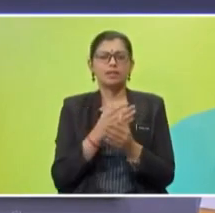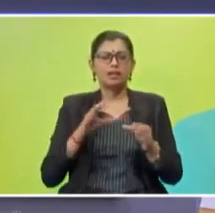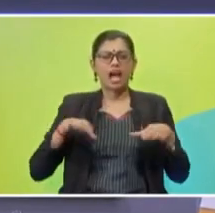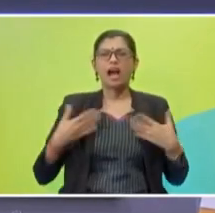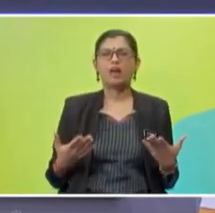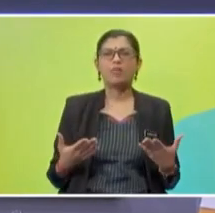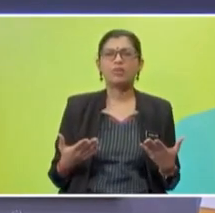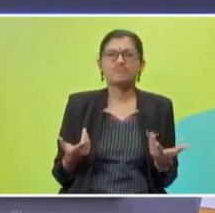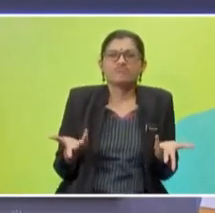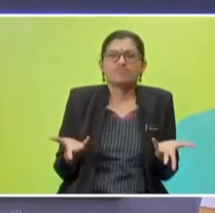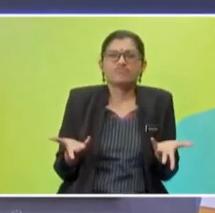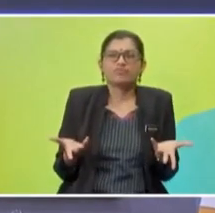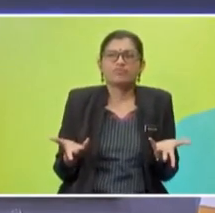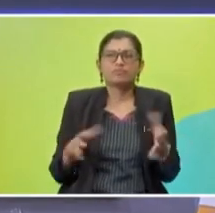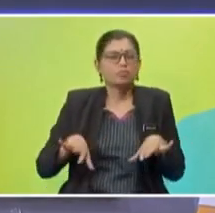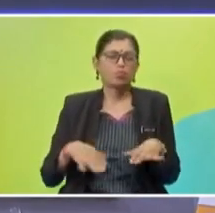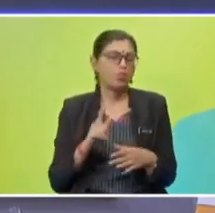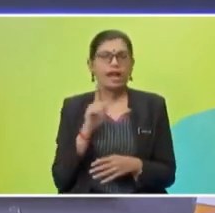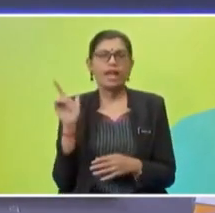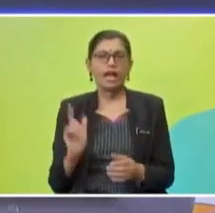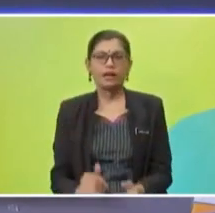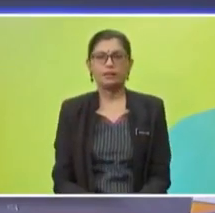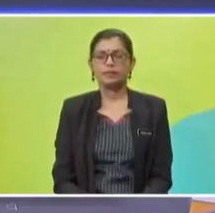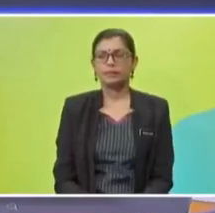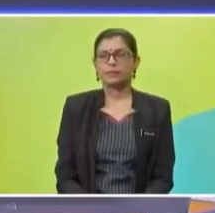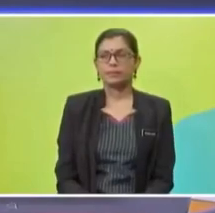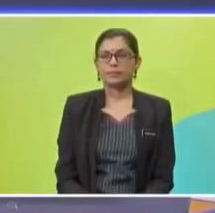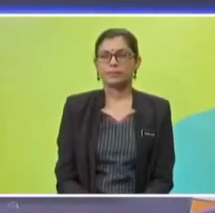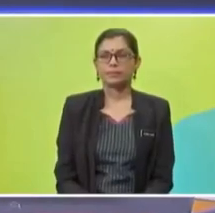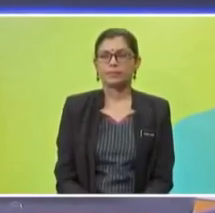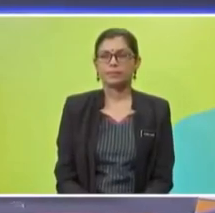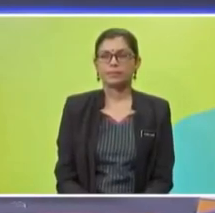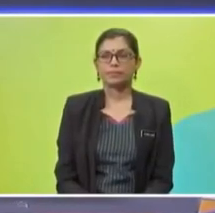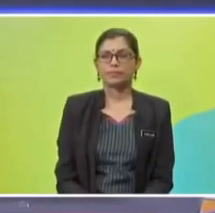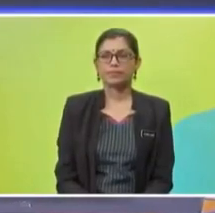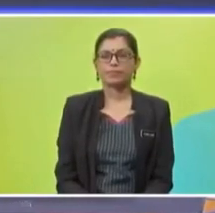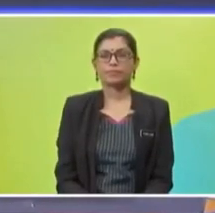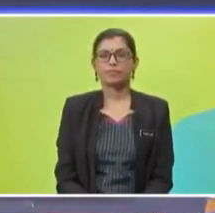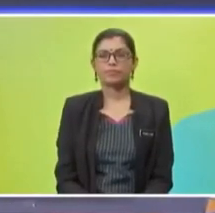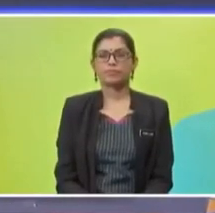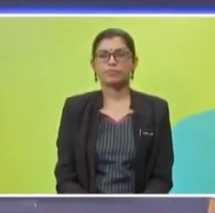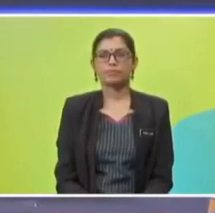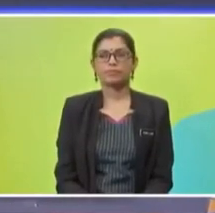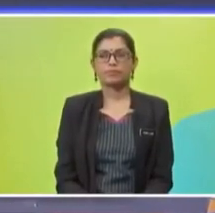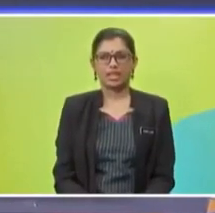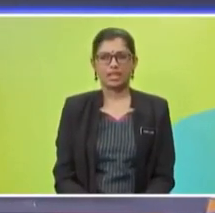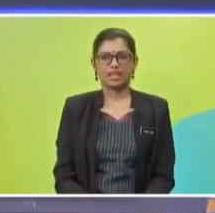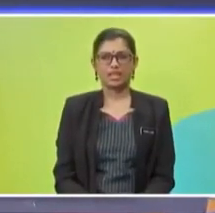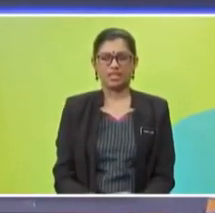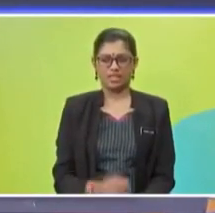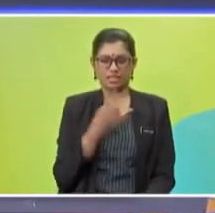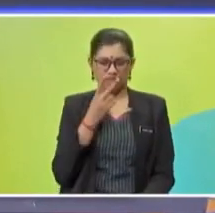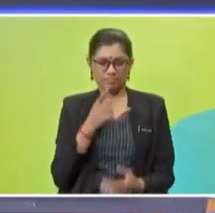Oke Baik ah oke eh cerah